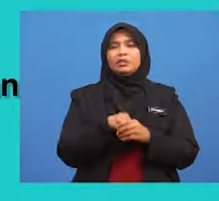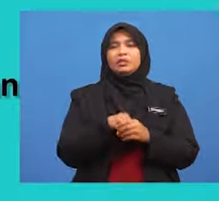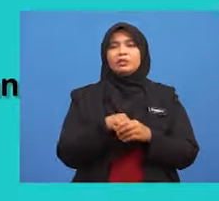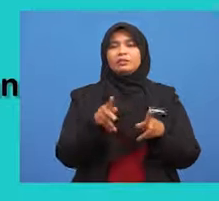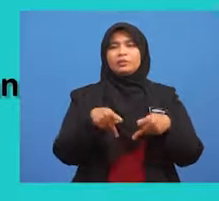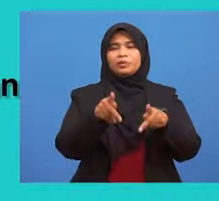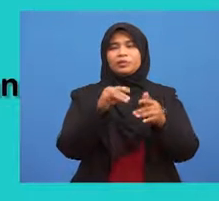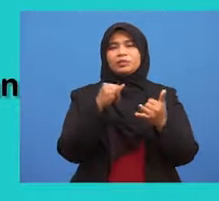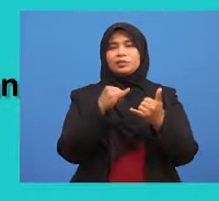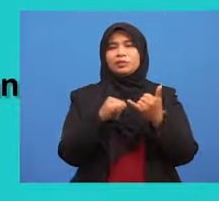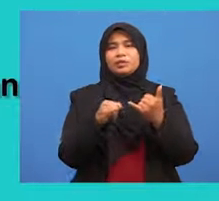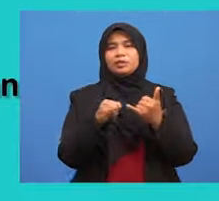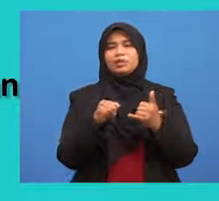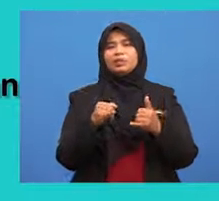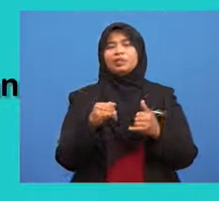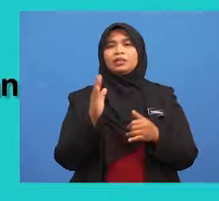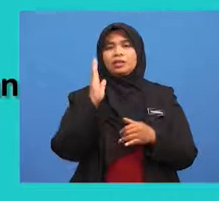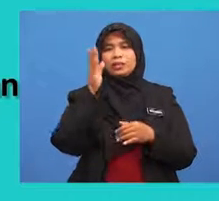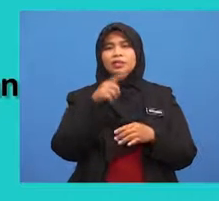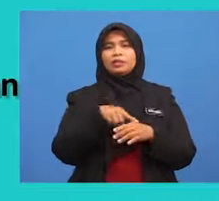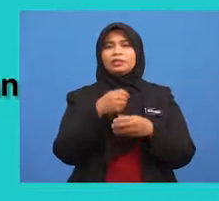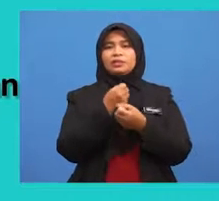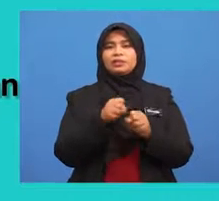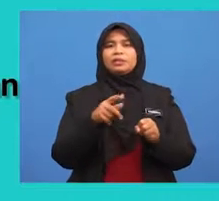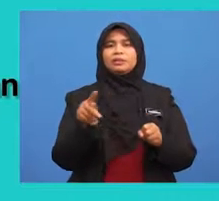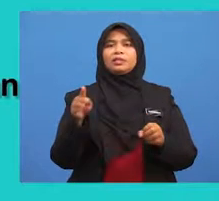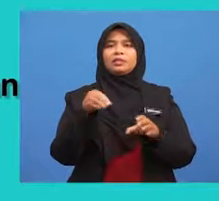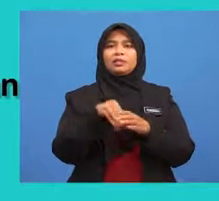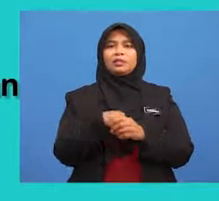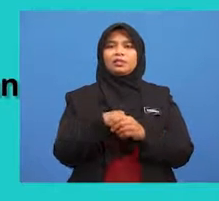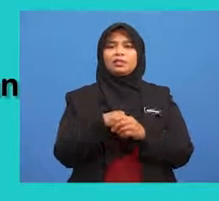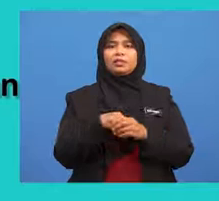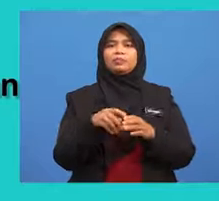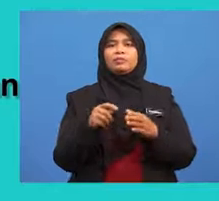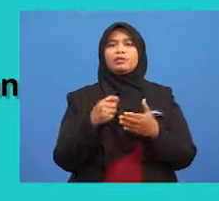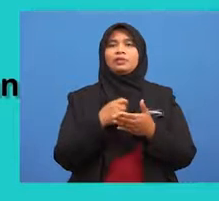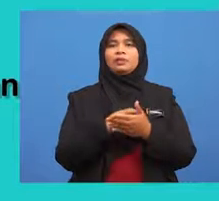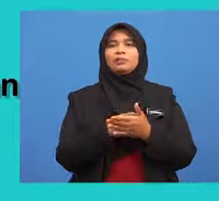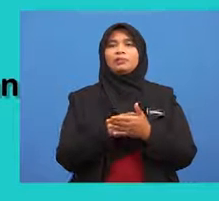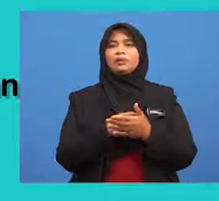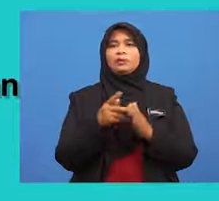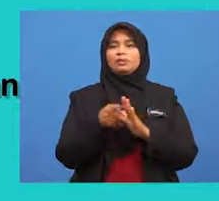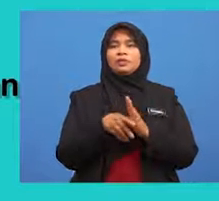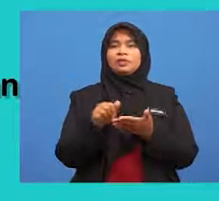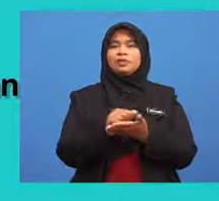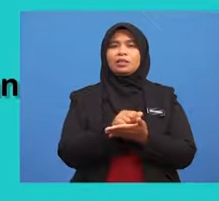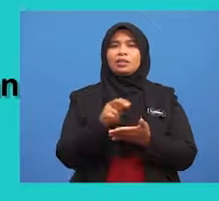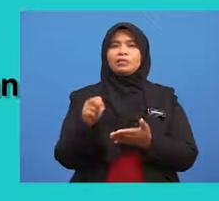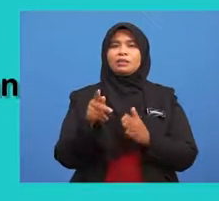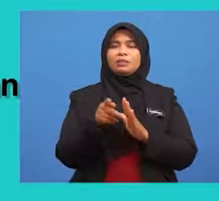proses akhir akan disiapkan dalam tempoh perakaunan berikutnya.